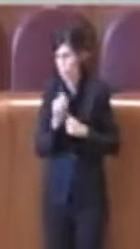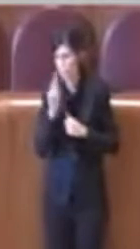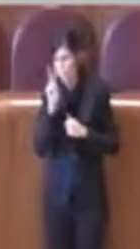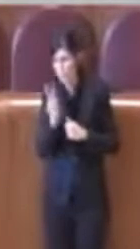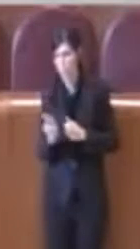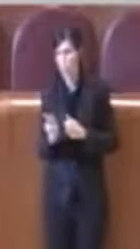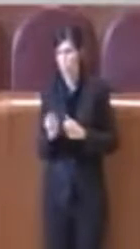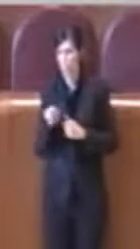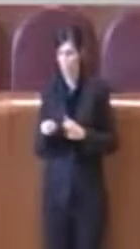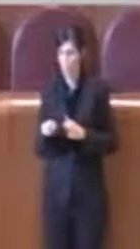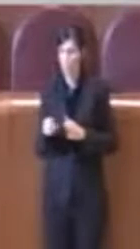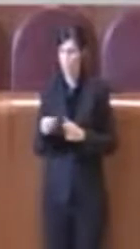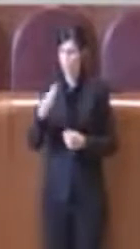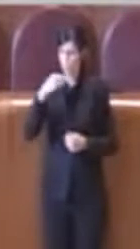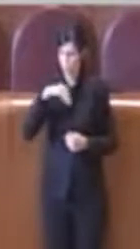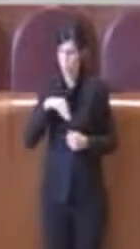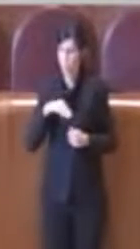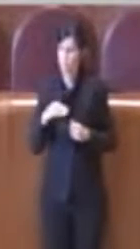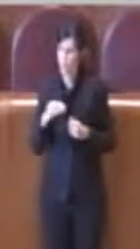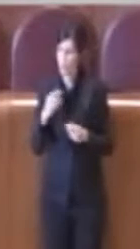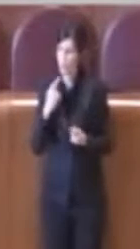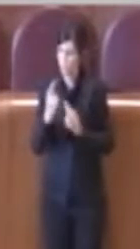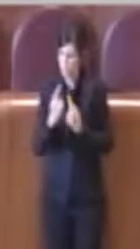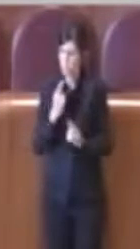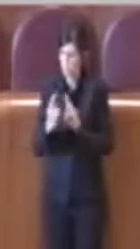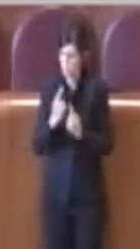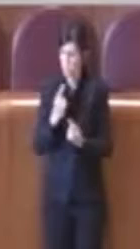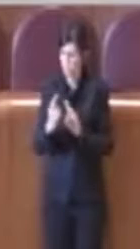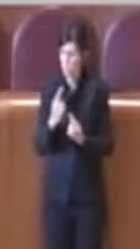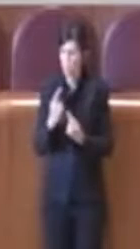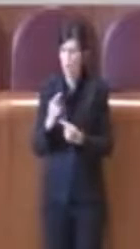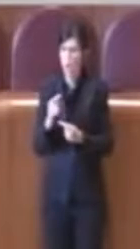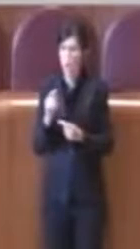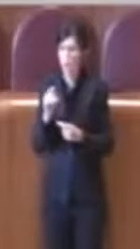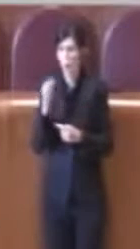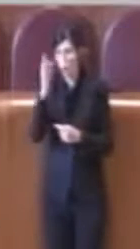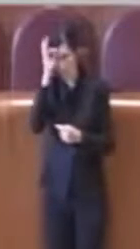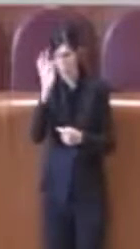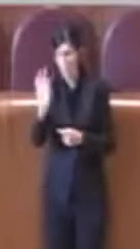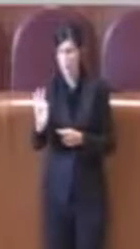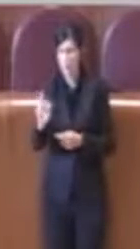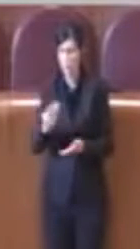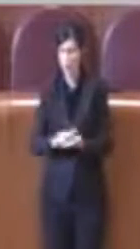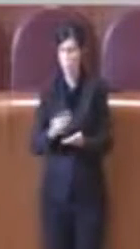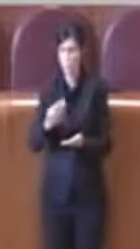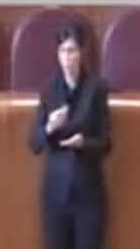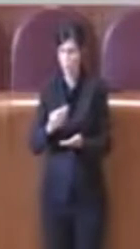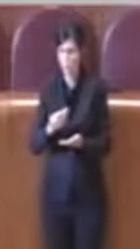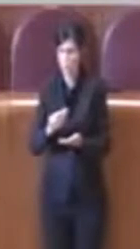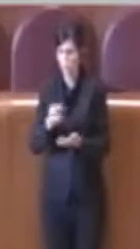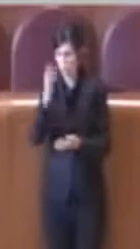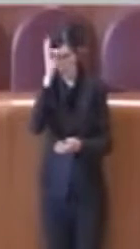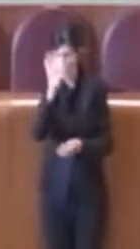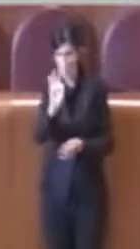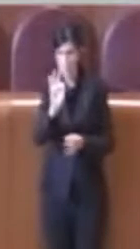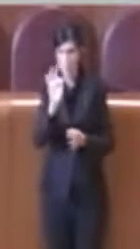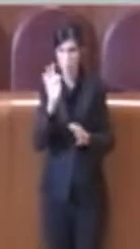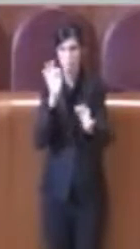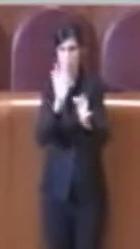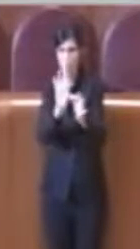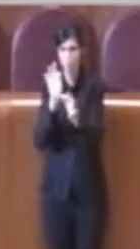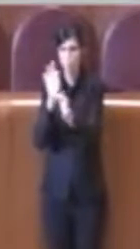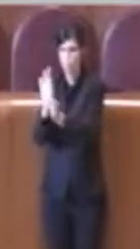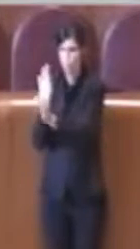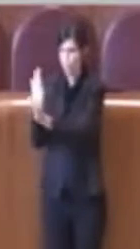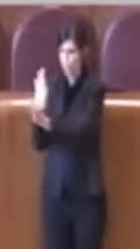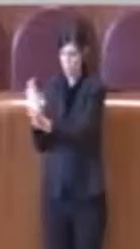e arrivare quindi all'approvazione avendo centrato tutti gli obiettivi. Quindi